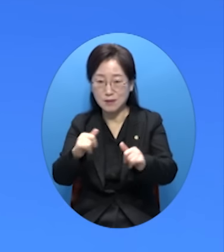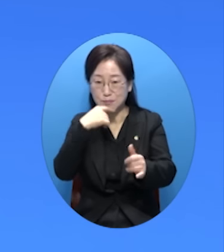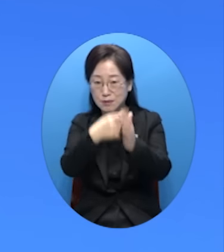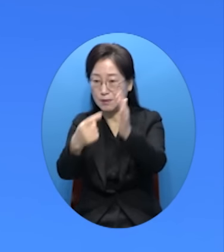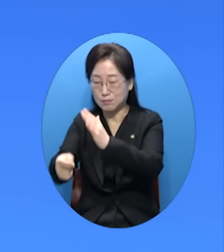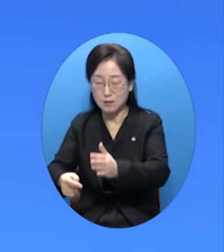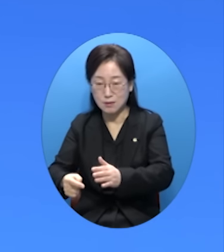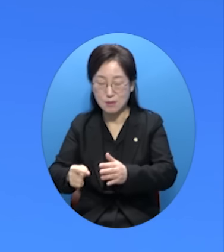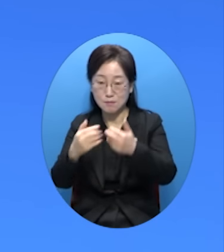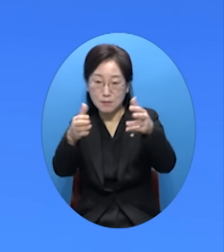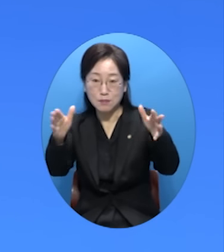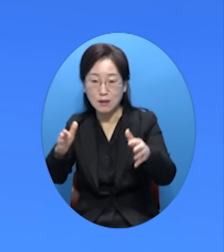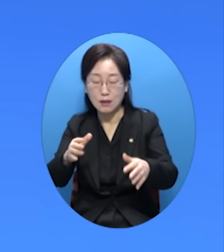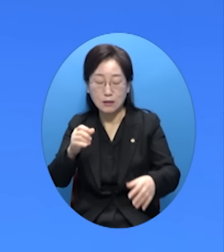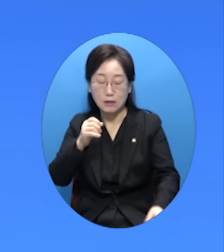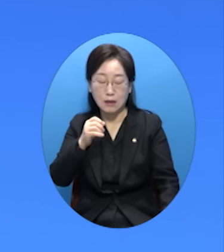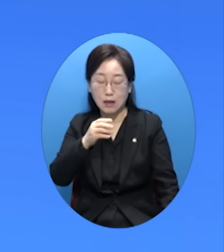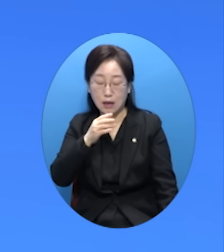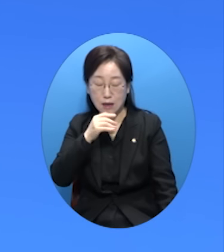줬구나. 깨닫게 되는 것입니다.